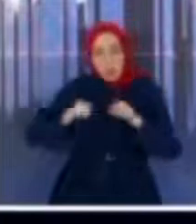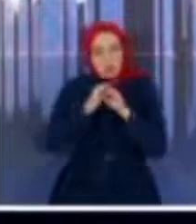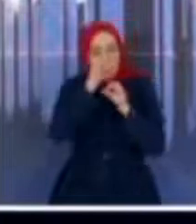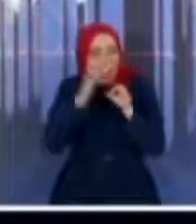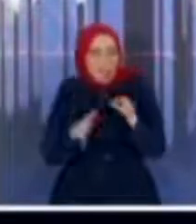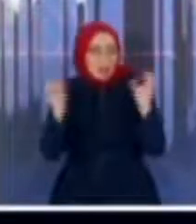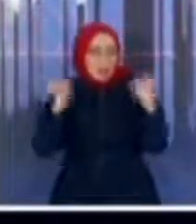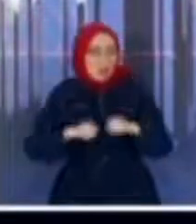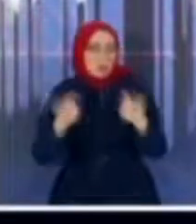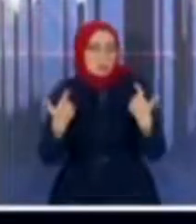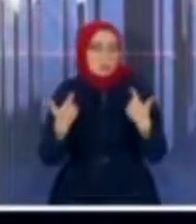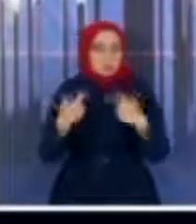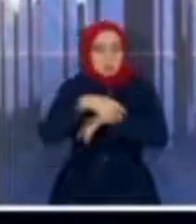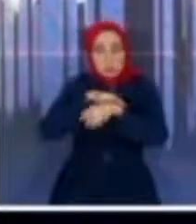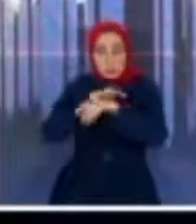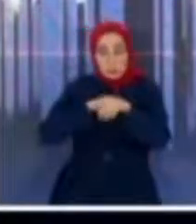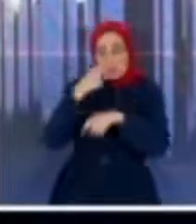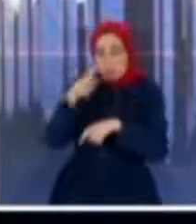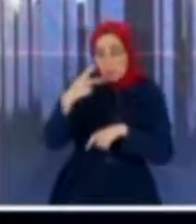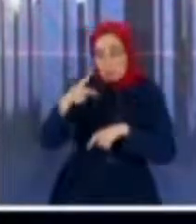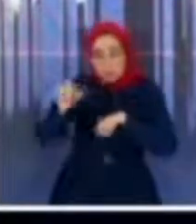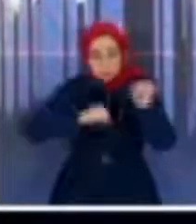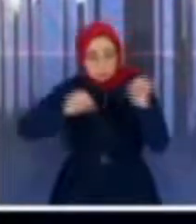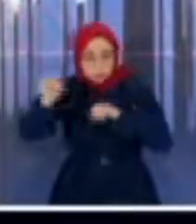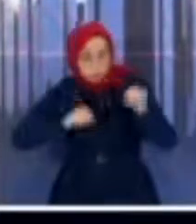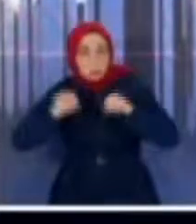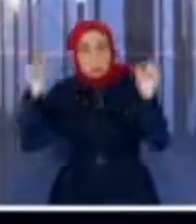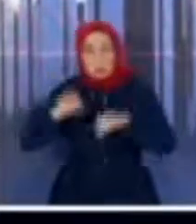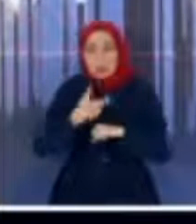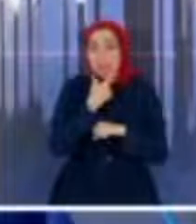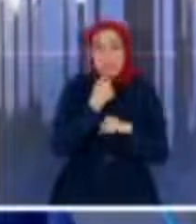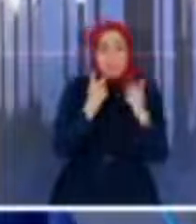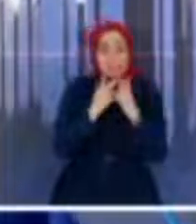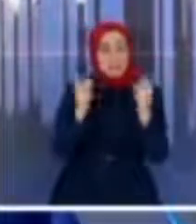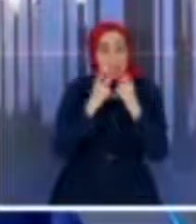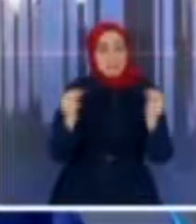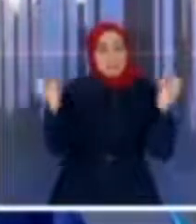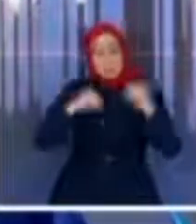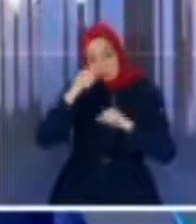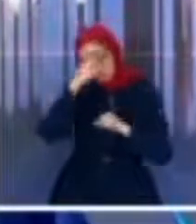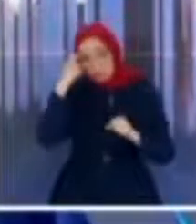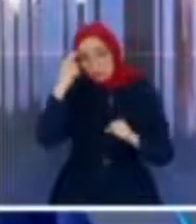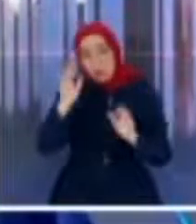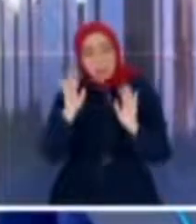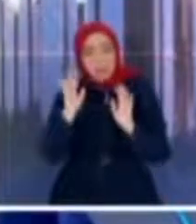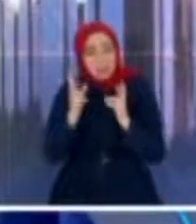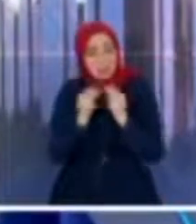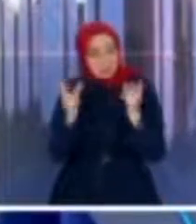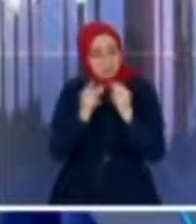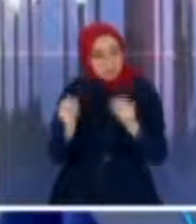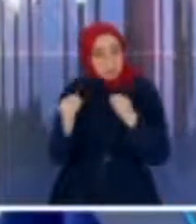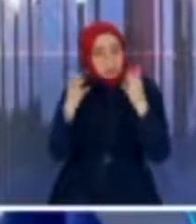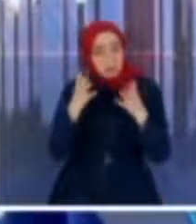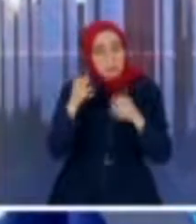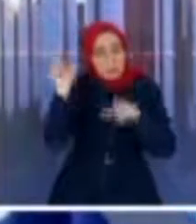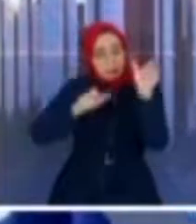الجهه نتاعهم تتحرك معناها بسطنا المعلومه للشباب وماشيين فيه البروجي ان شاء الله. وكما كان يحكي ايمن برشا دي بايغ دو فون كلمونا